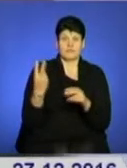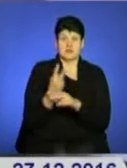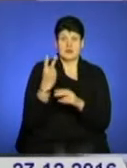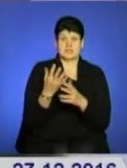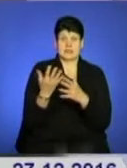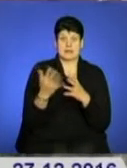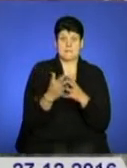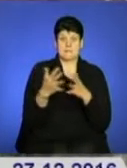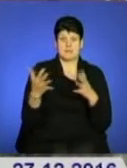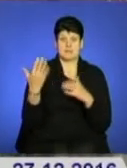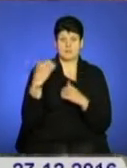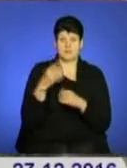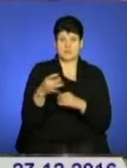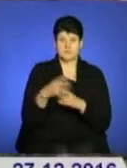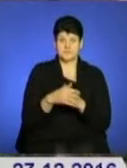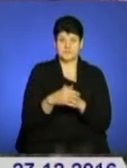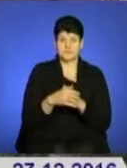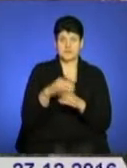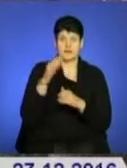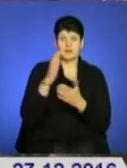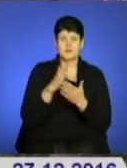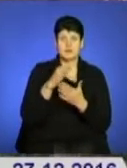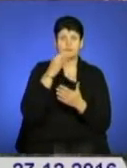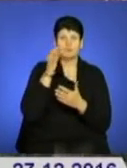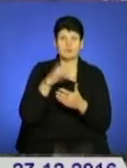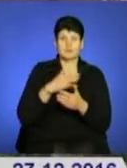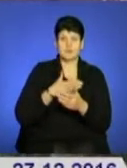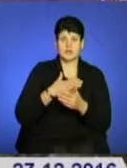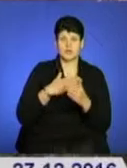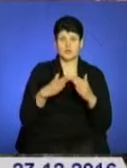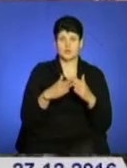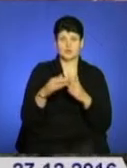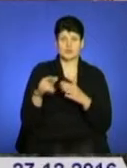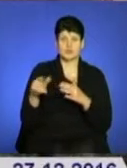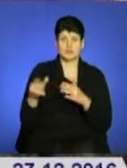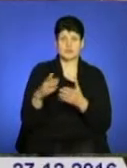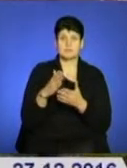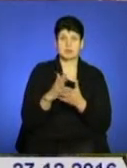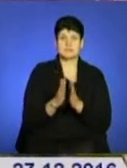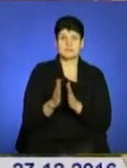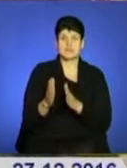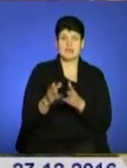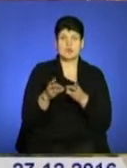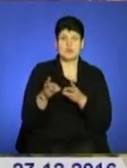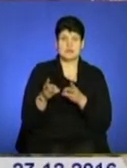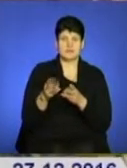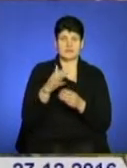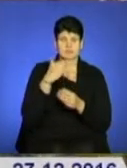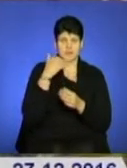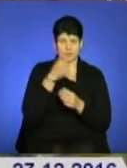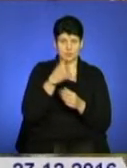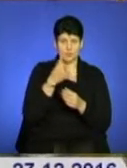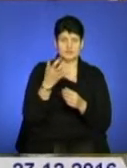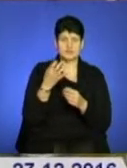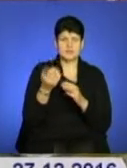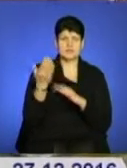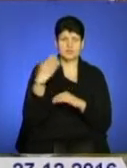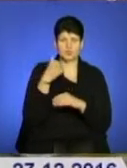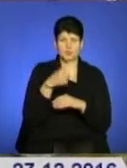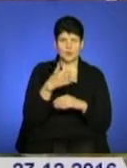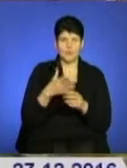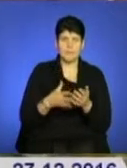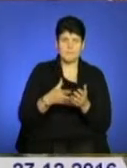ніж раніше. Знаючи досвід наших сусідів, які мають таку систему опалення вже декілька років, то вони ще минулого року